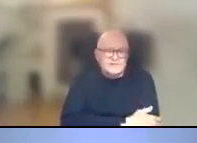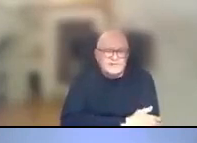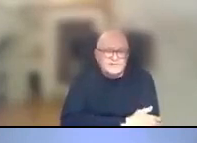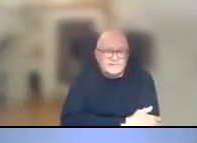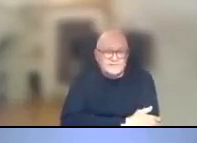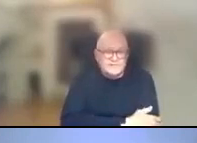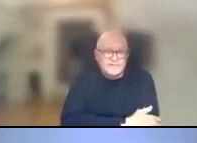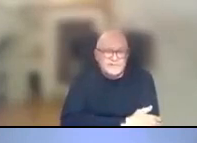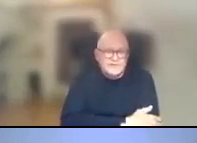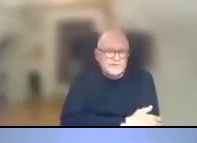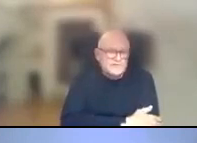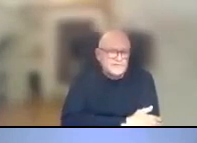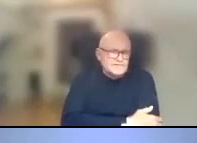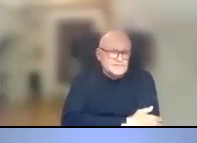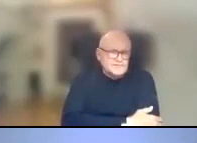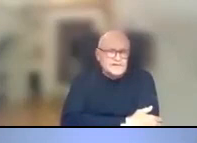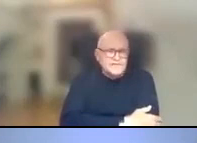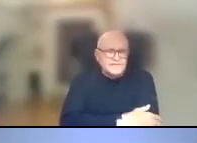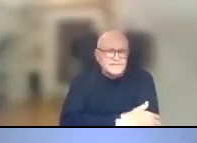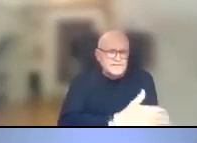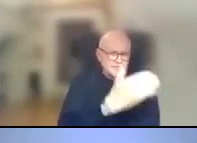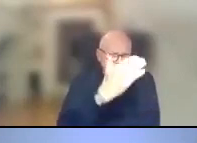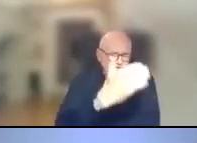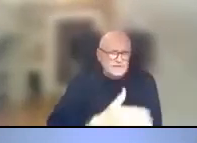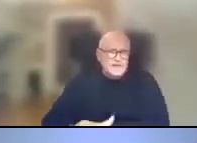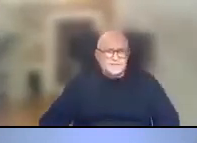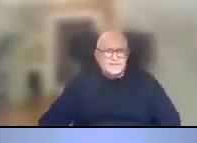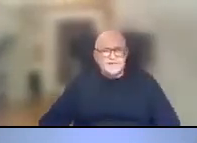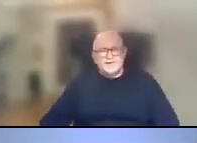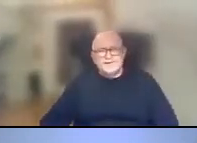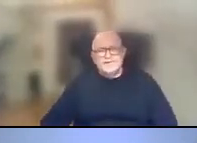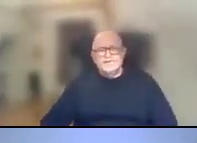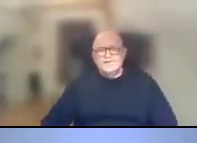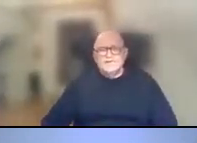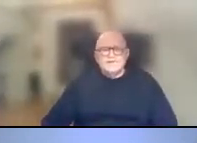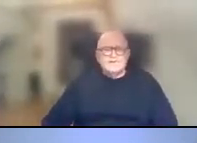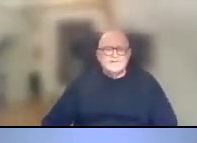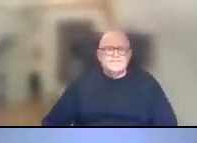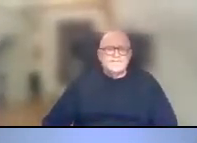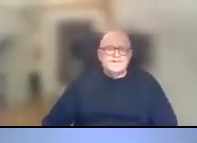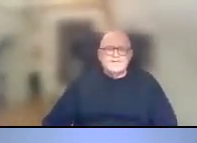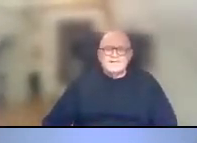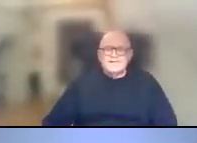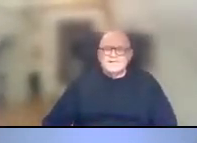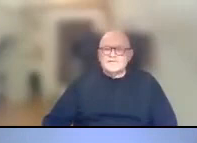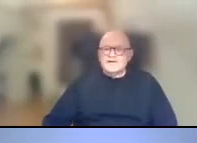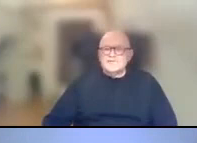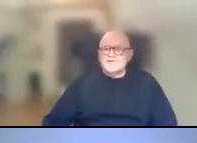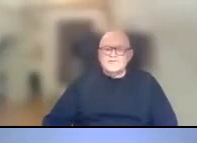ungelöste Konflikte zwischen Mitarbeiterinnen oder innerhalb der Hierarchie in